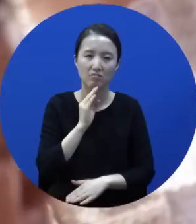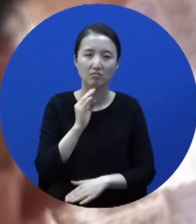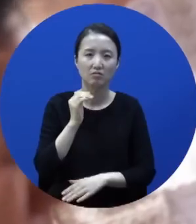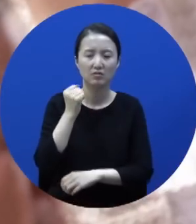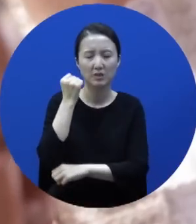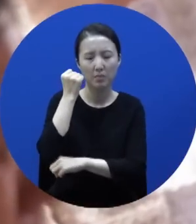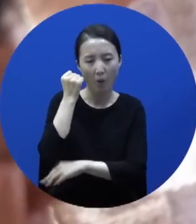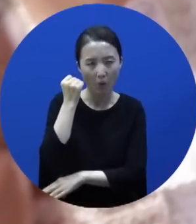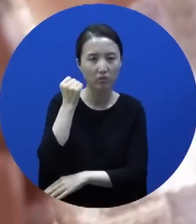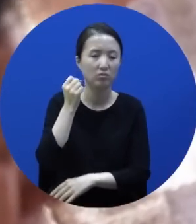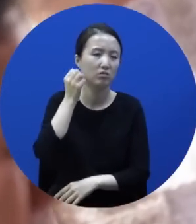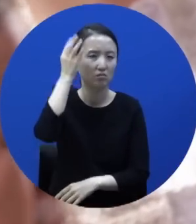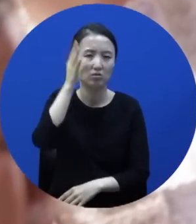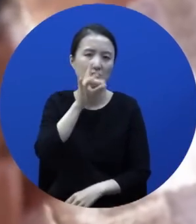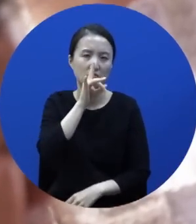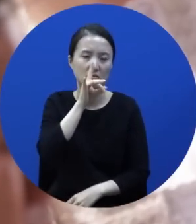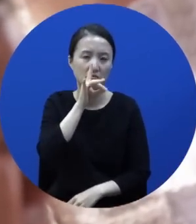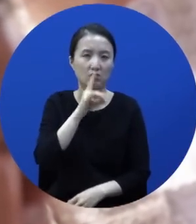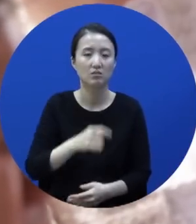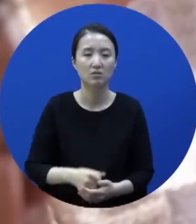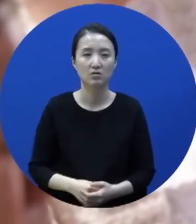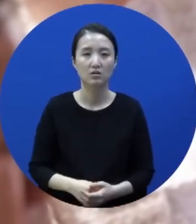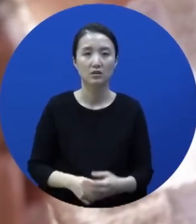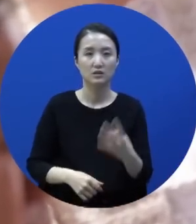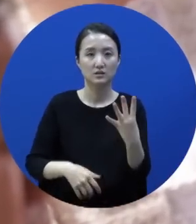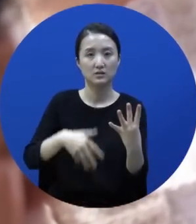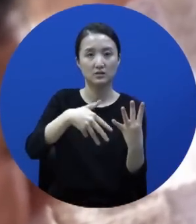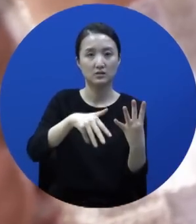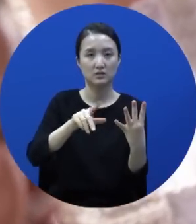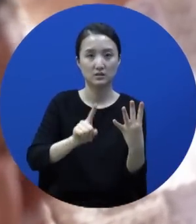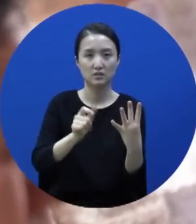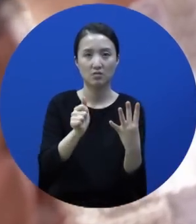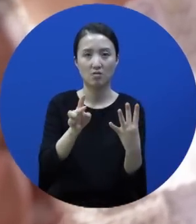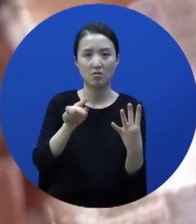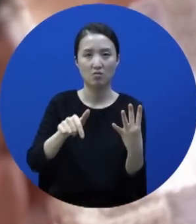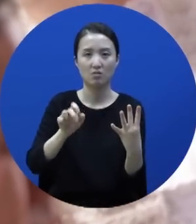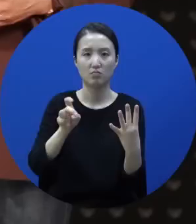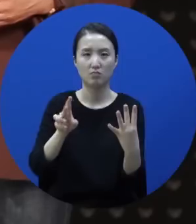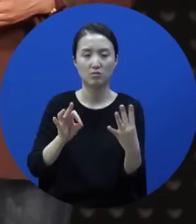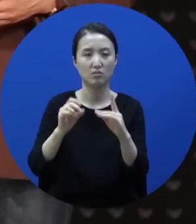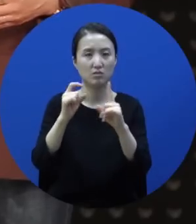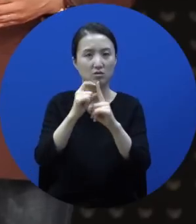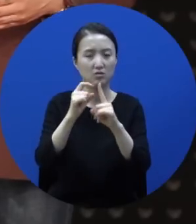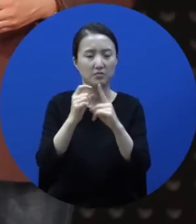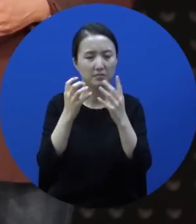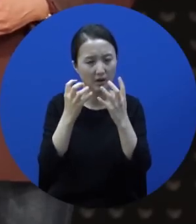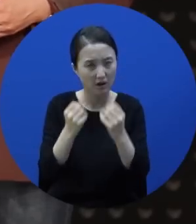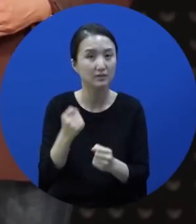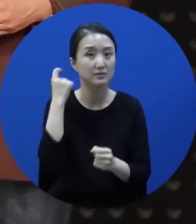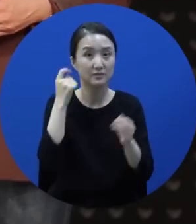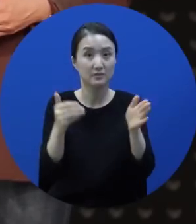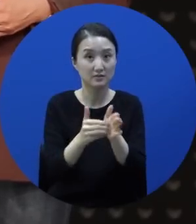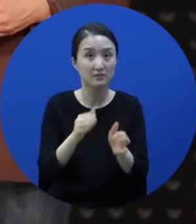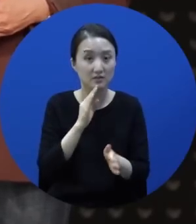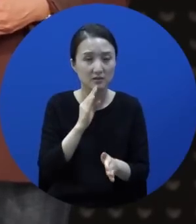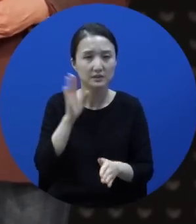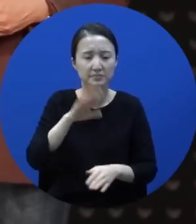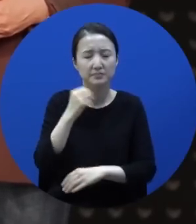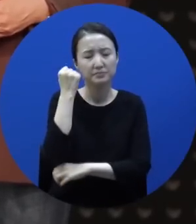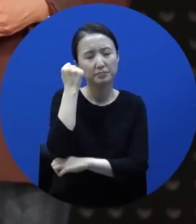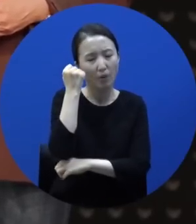같아요. 4차 산업혁명 얘기가 되게 많이 나오는데 본질은 뭐냐? 결국엔 사람이더라고요.